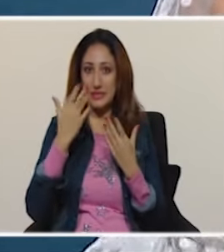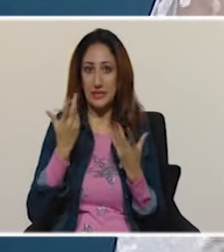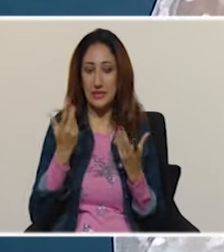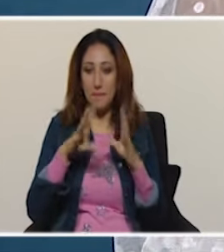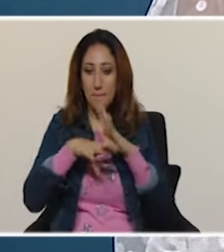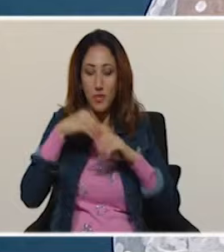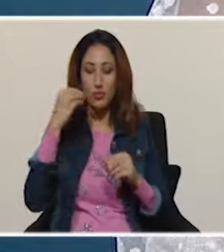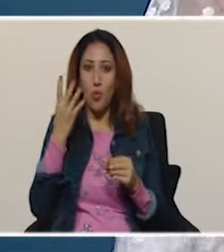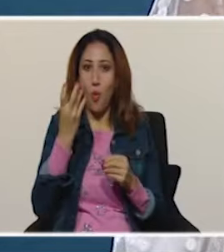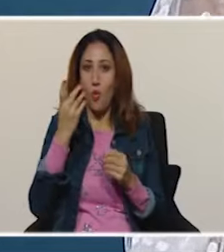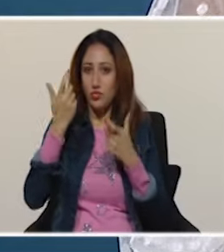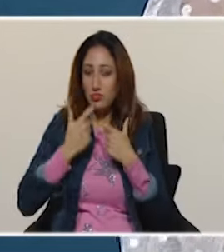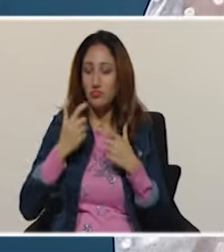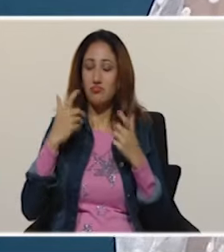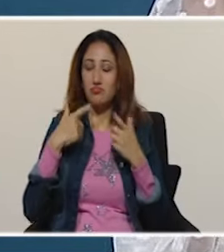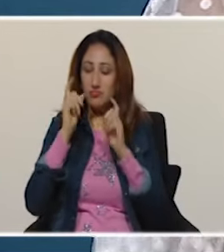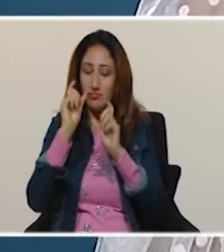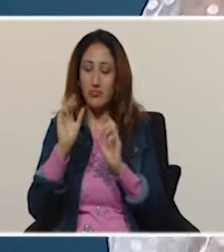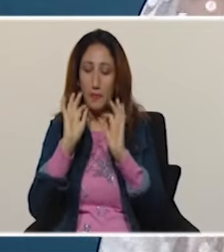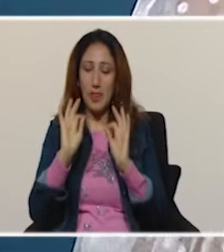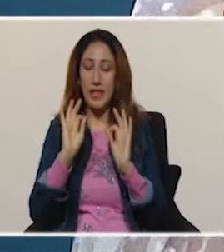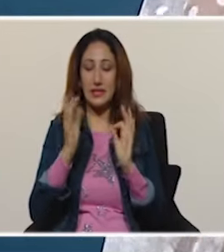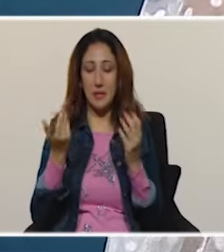مشروع، حلم، كل يوم بتفيق